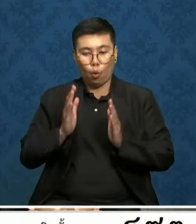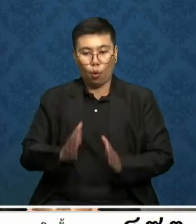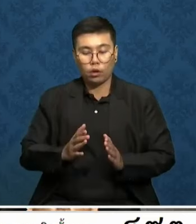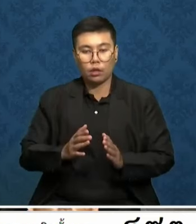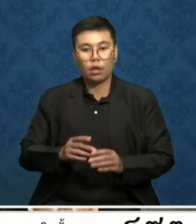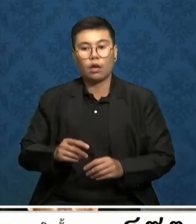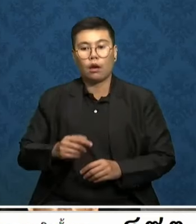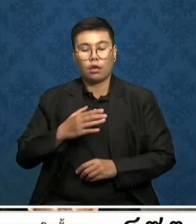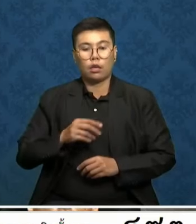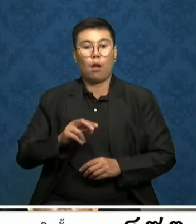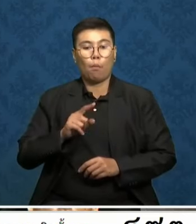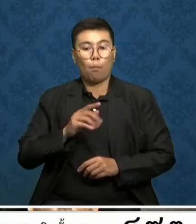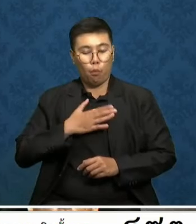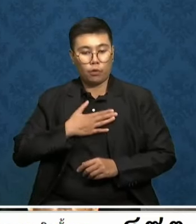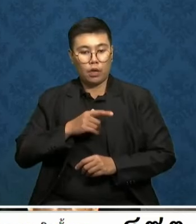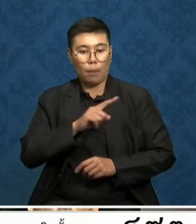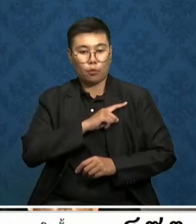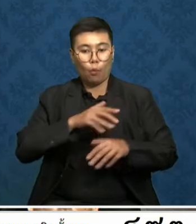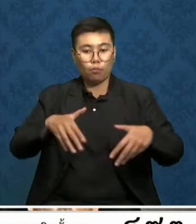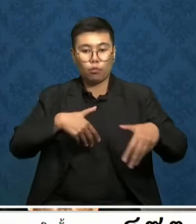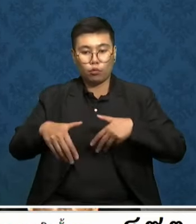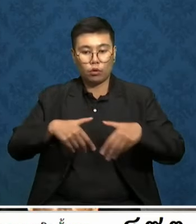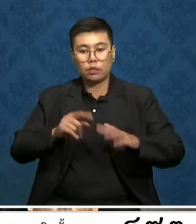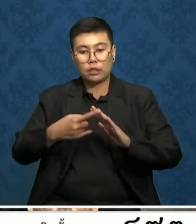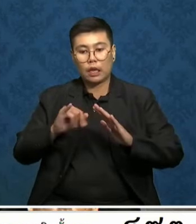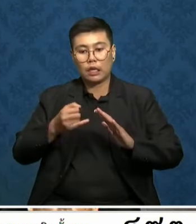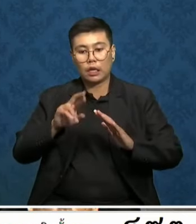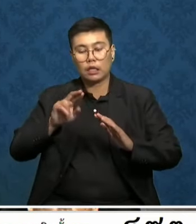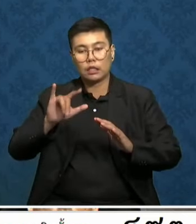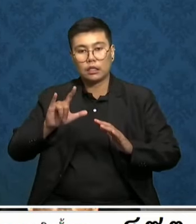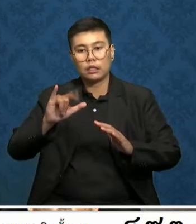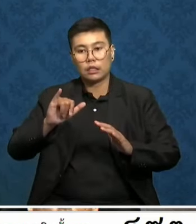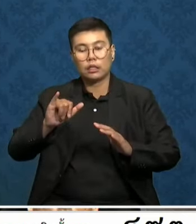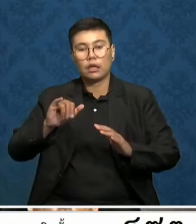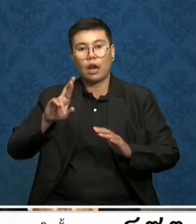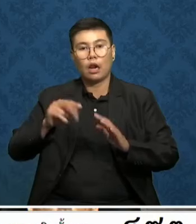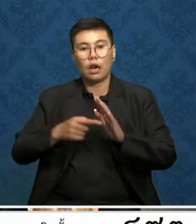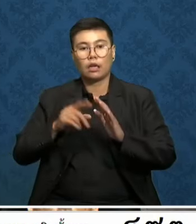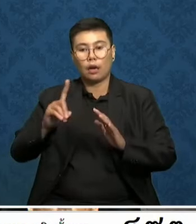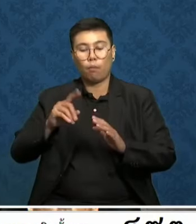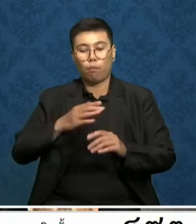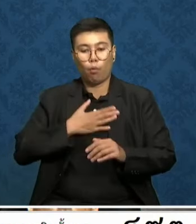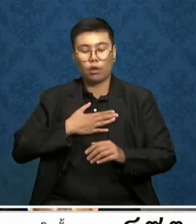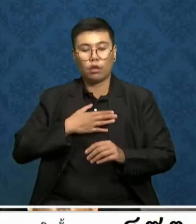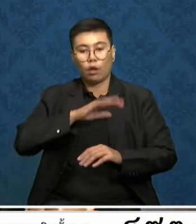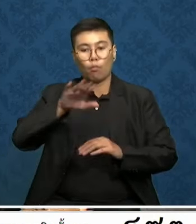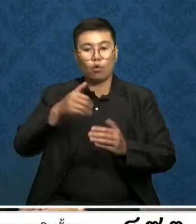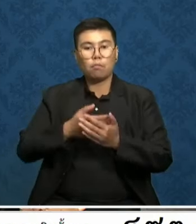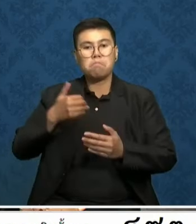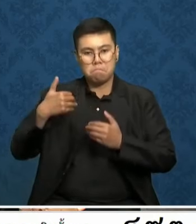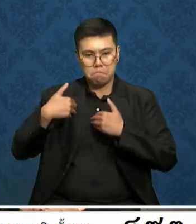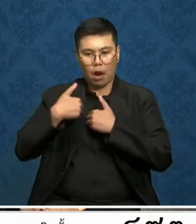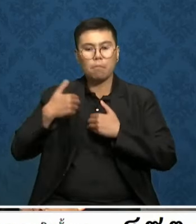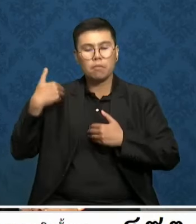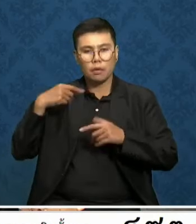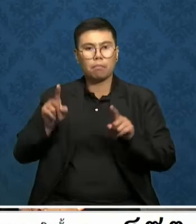ผมอะครับเงินของเขาสภาพชีวิตเขาไม่เหมือนกับบริษัทใหญ่ยังไงอะครับผมว่าทุกคนก็มีภาระเหมือนกันดังนั้นครับ